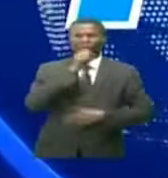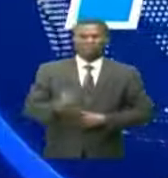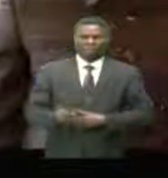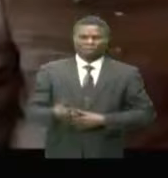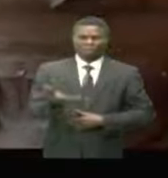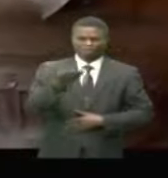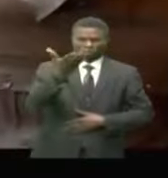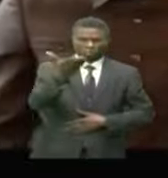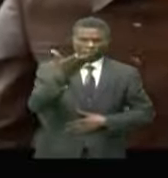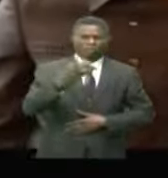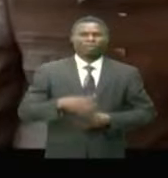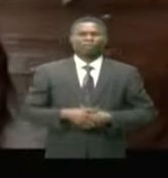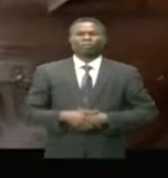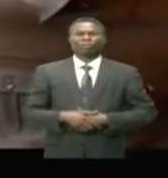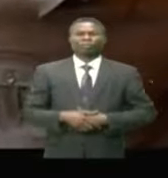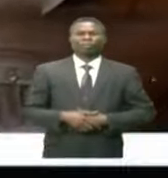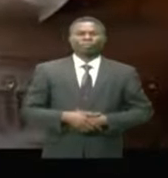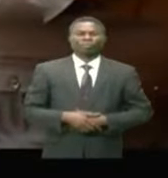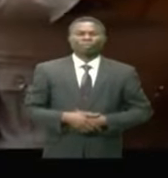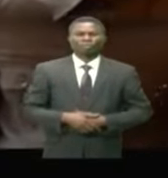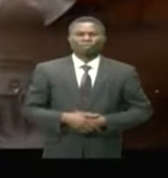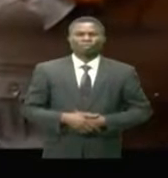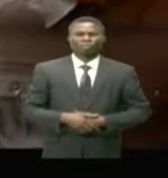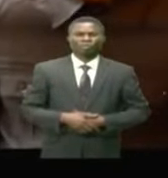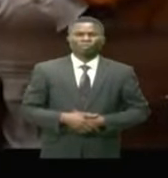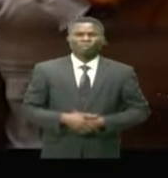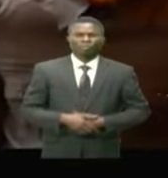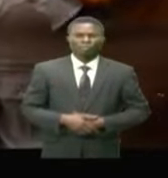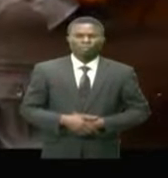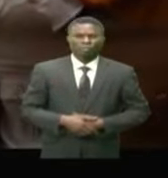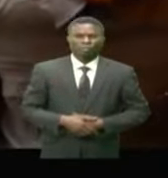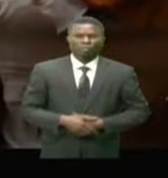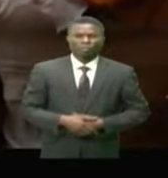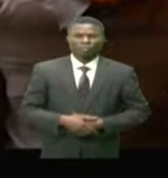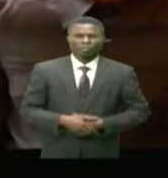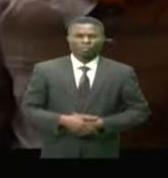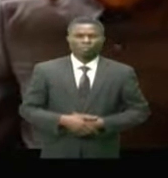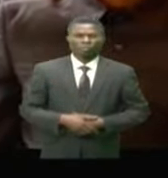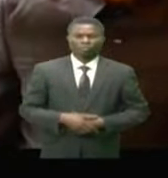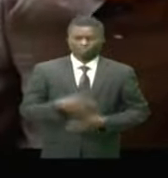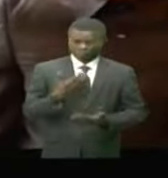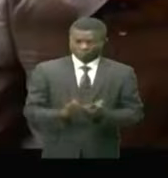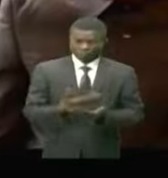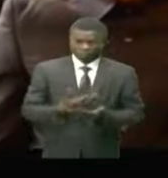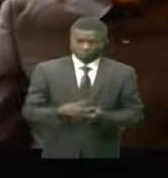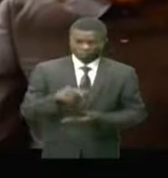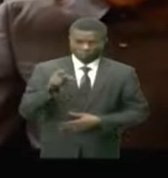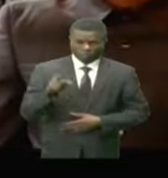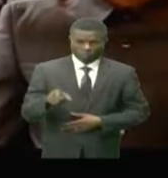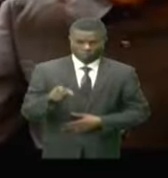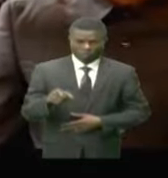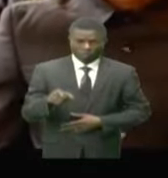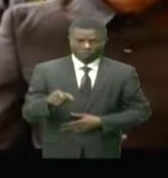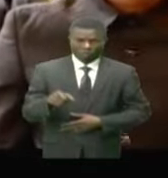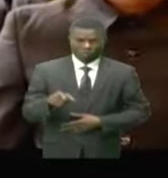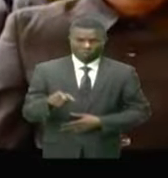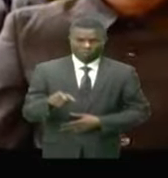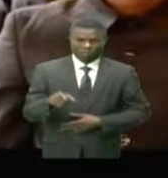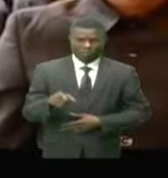Regardez. Justin prend immédiatement